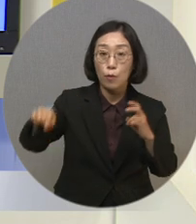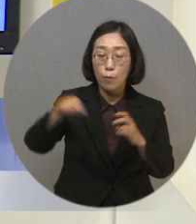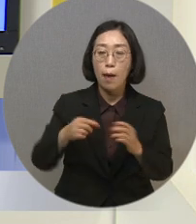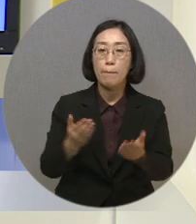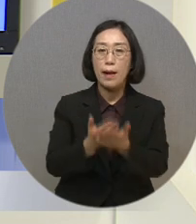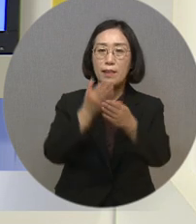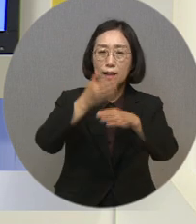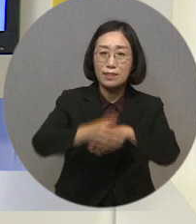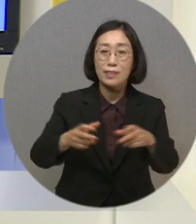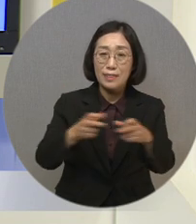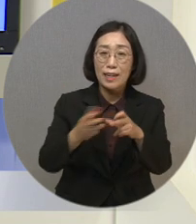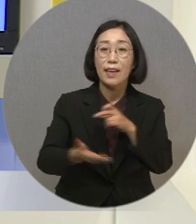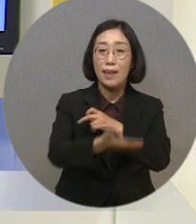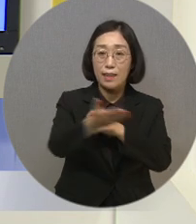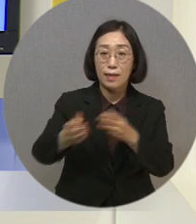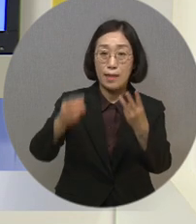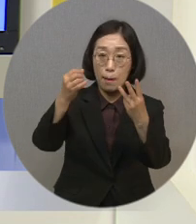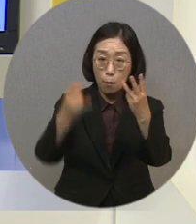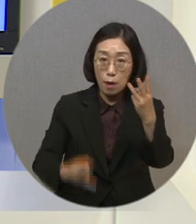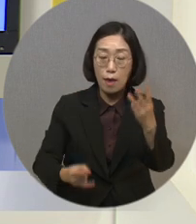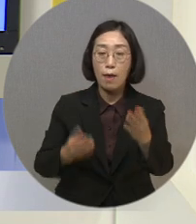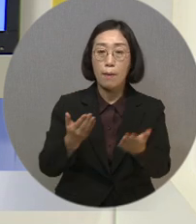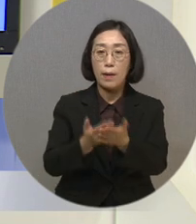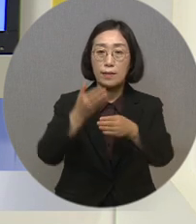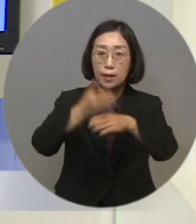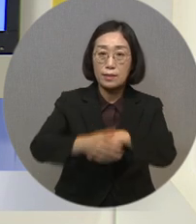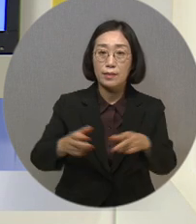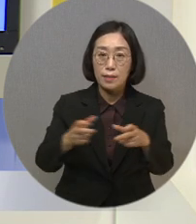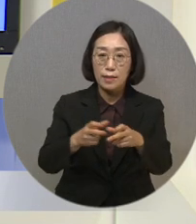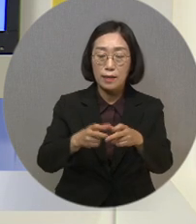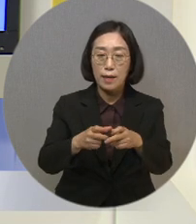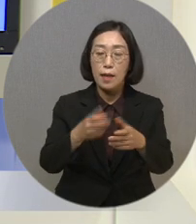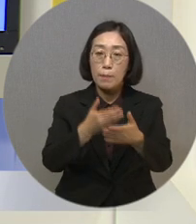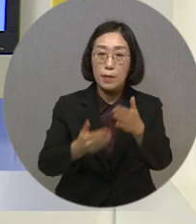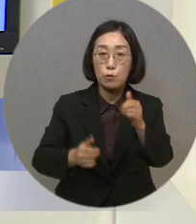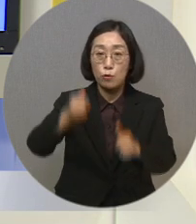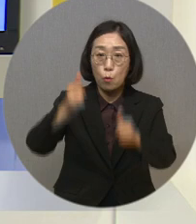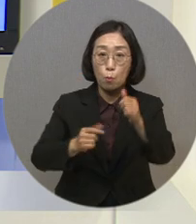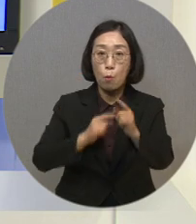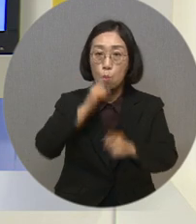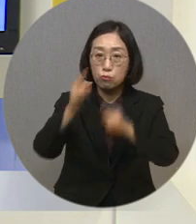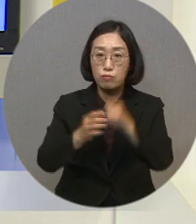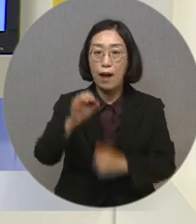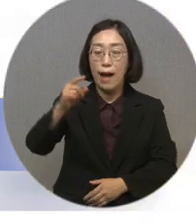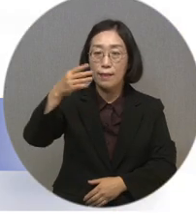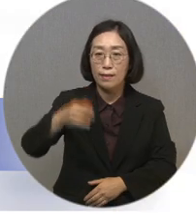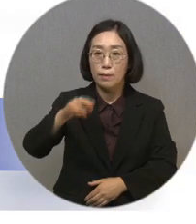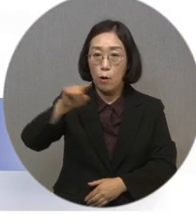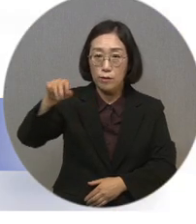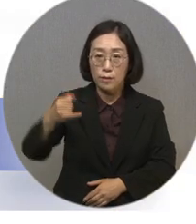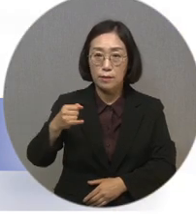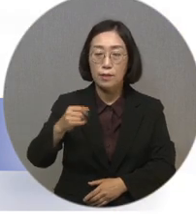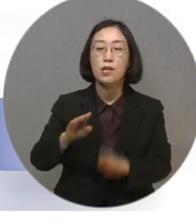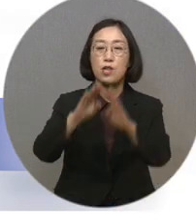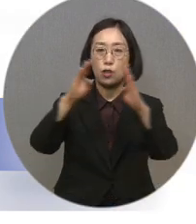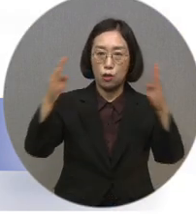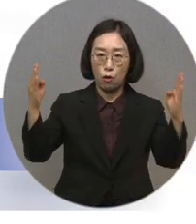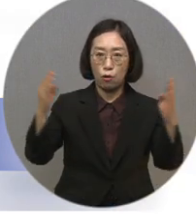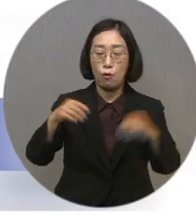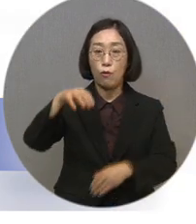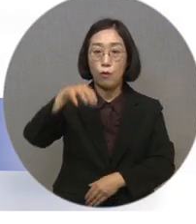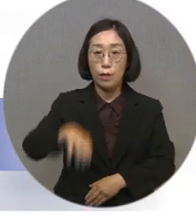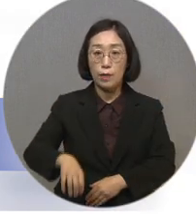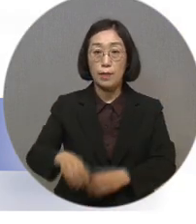전국발달장애예술인을 대상으로 제3회 발달장애인 미술공모전 하나아트버스를 개최합니다.